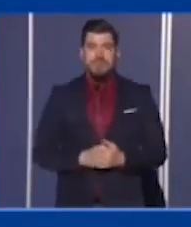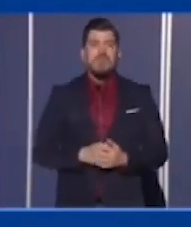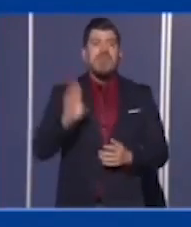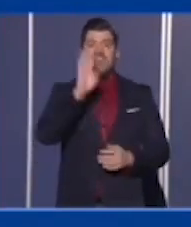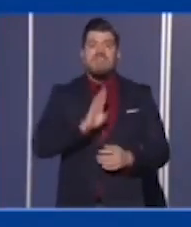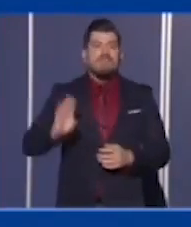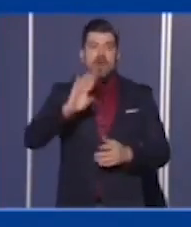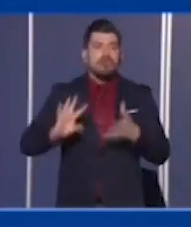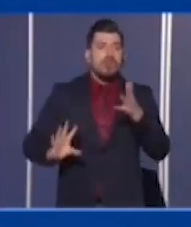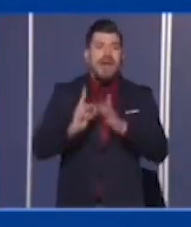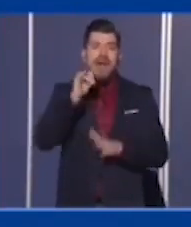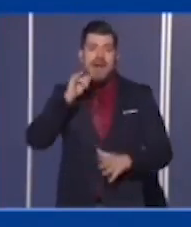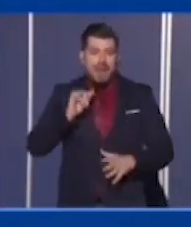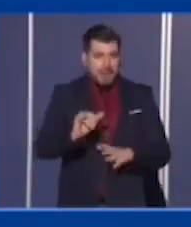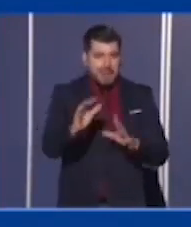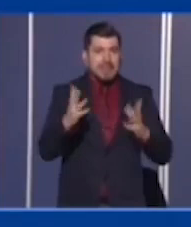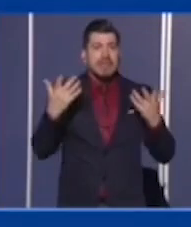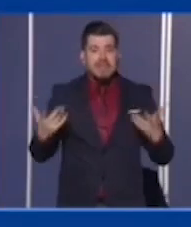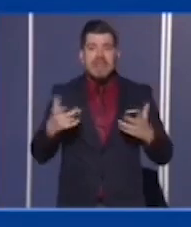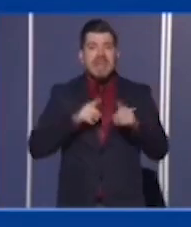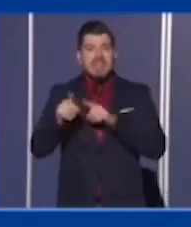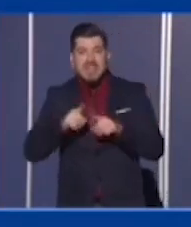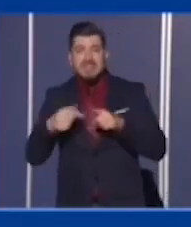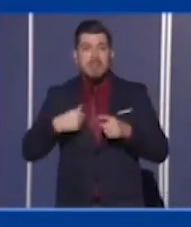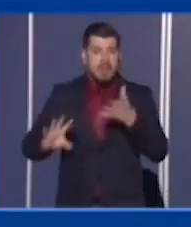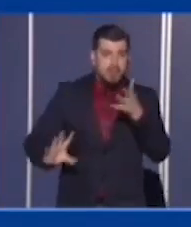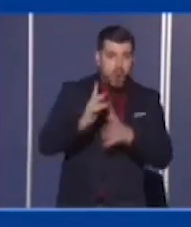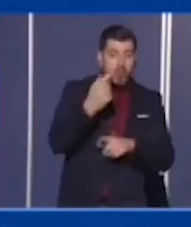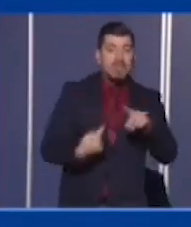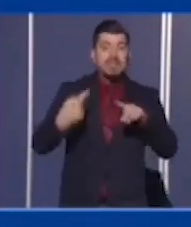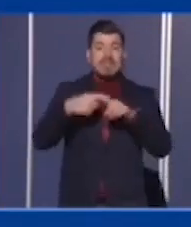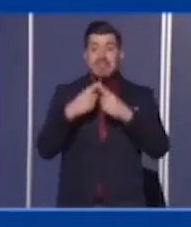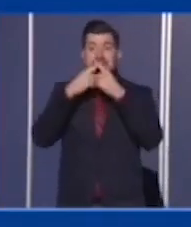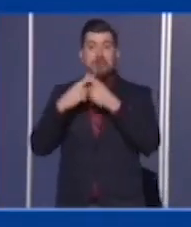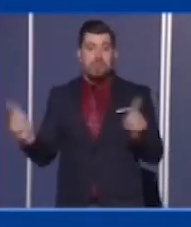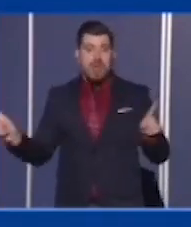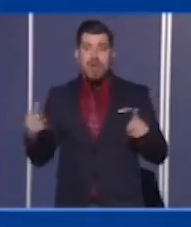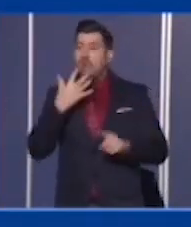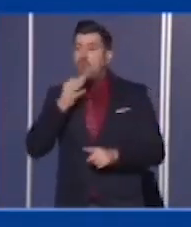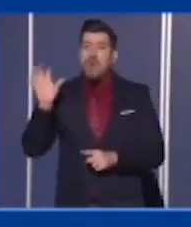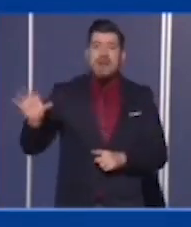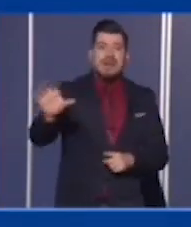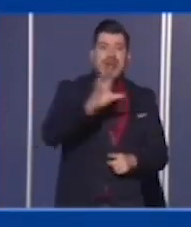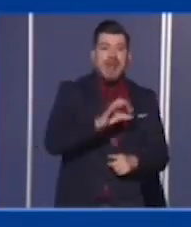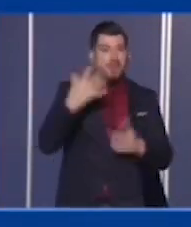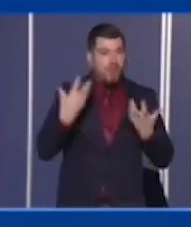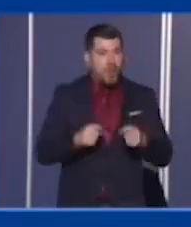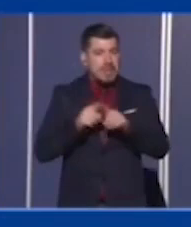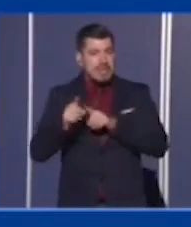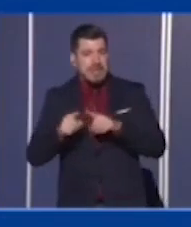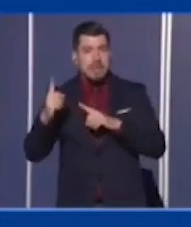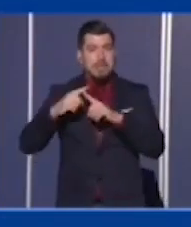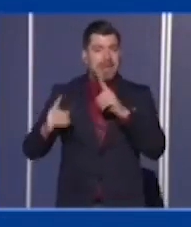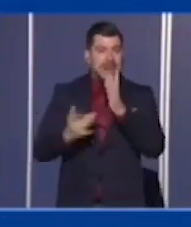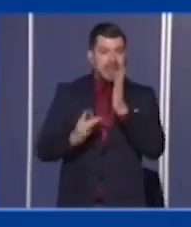μεγάλο βαθμό στην τεχνολογική πρόοδο και την καινοτομία, διότι οι κλάδοι της οικονομίας που βασίζονται στην τεχνολογία και στην